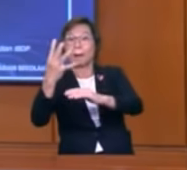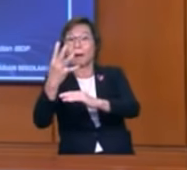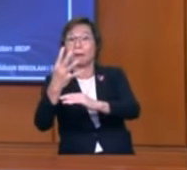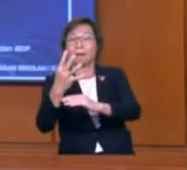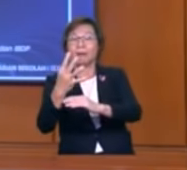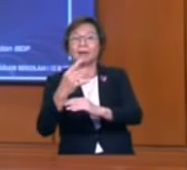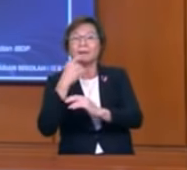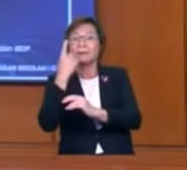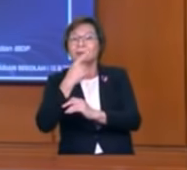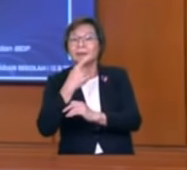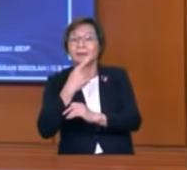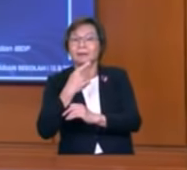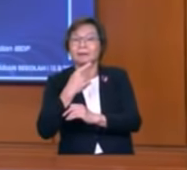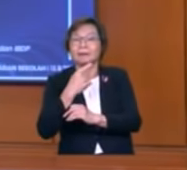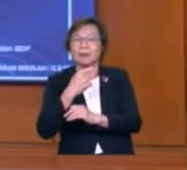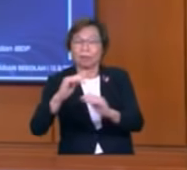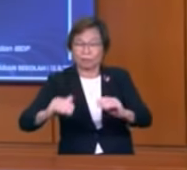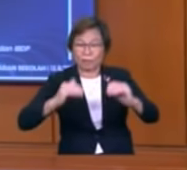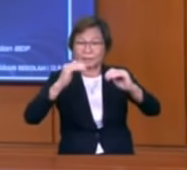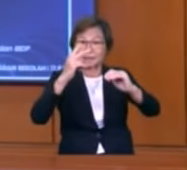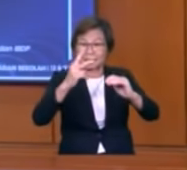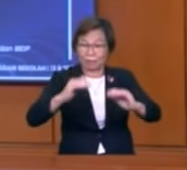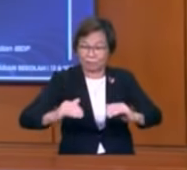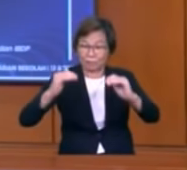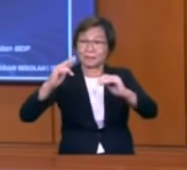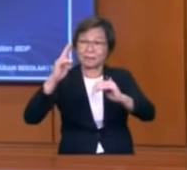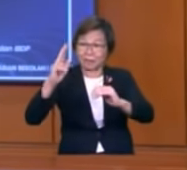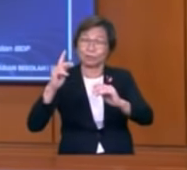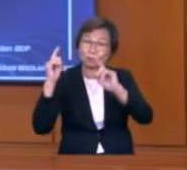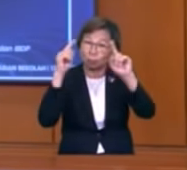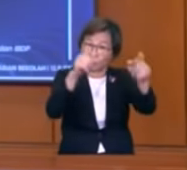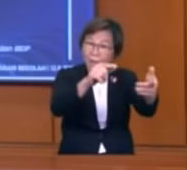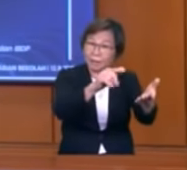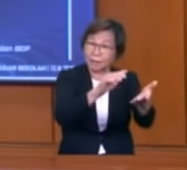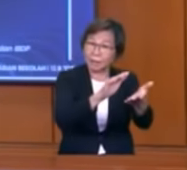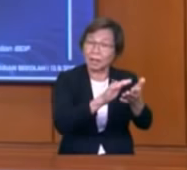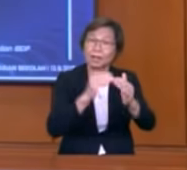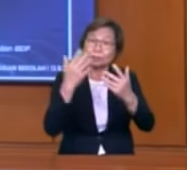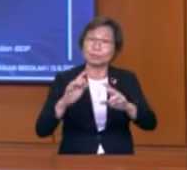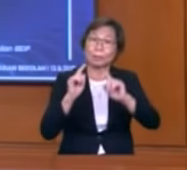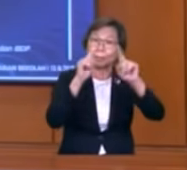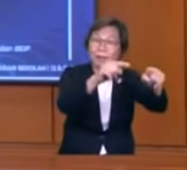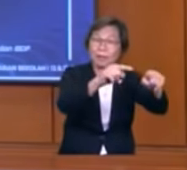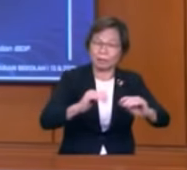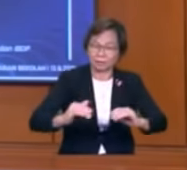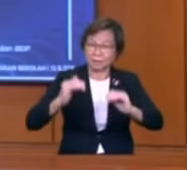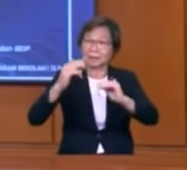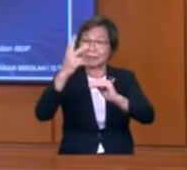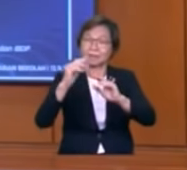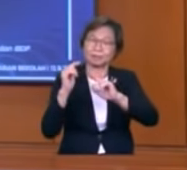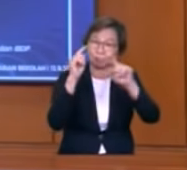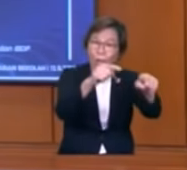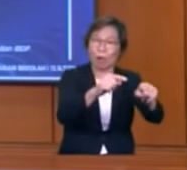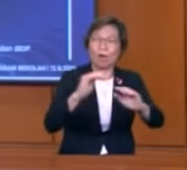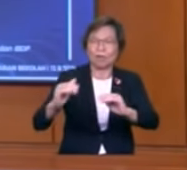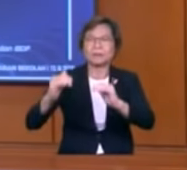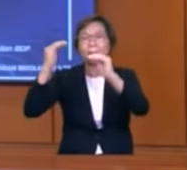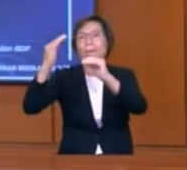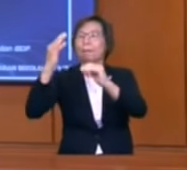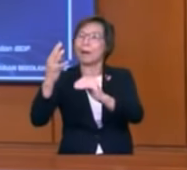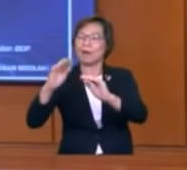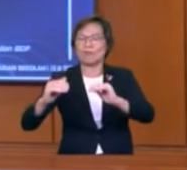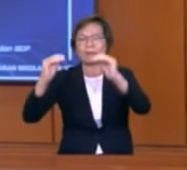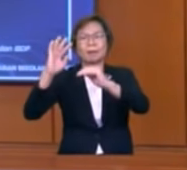Siapa yang hadir untuk fase ketiga tadi yang tak HD fasa ketiga ini di hadirlah dalam fase keempat ya